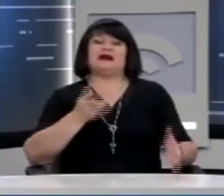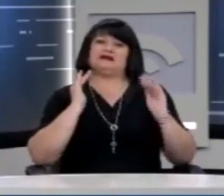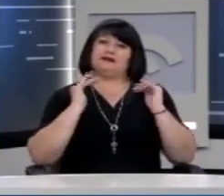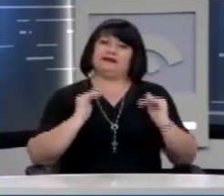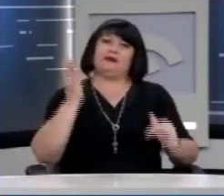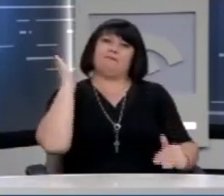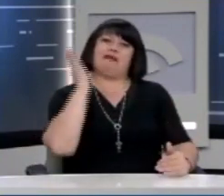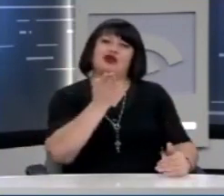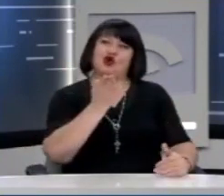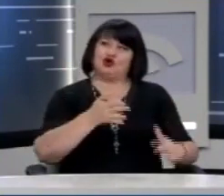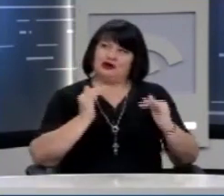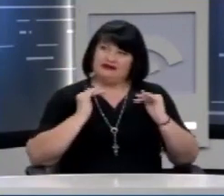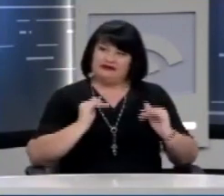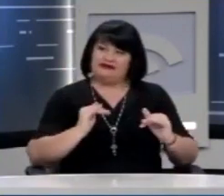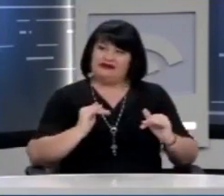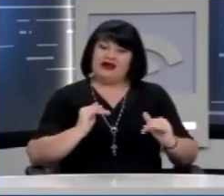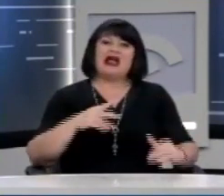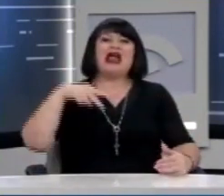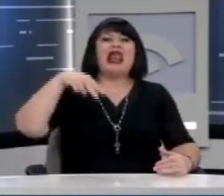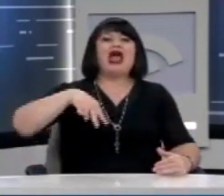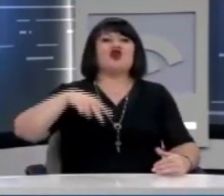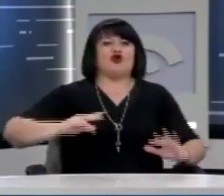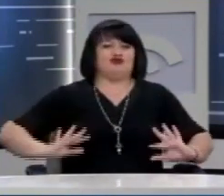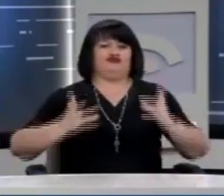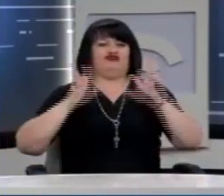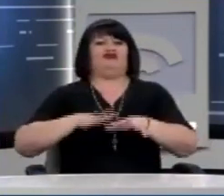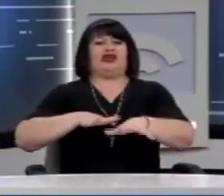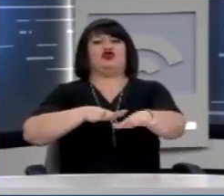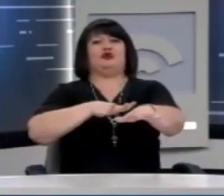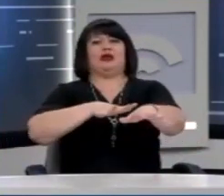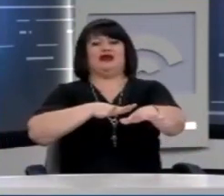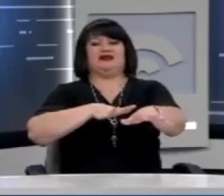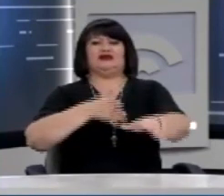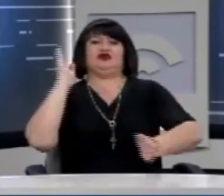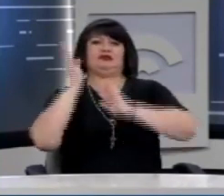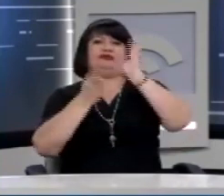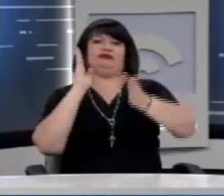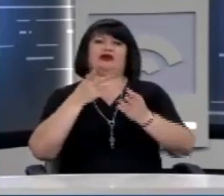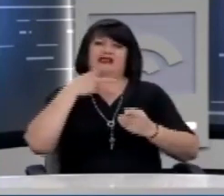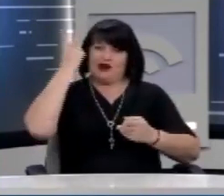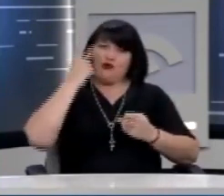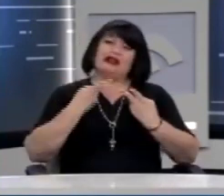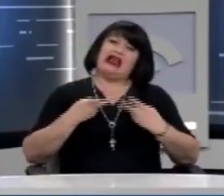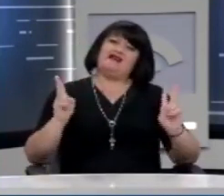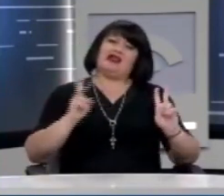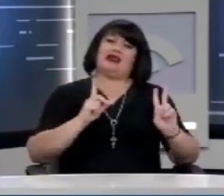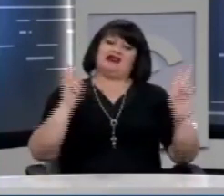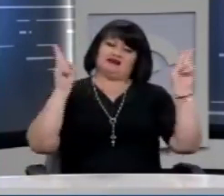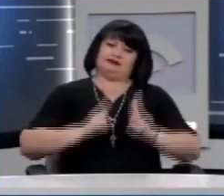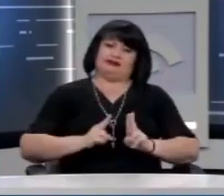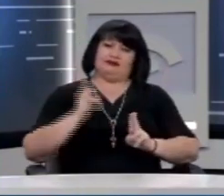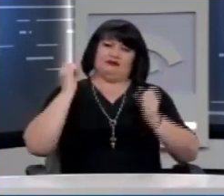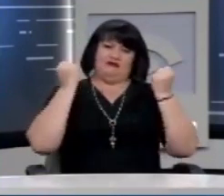ποινών σε βάρος λαϊκών κινητοποιήσεων, σε βάρος λαϊκών ελευθεριών και δικαιωμάτων.